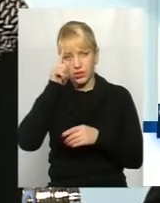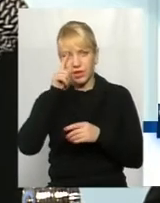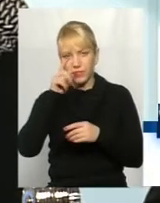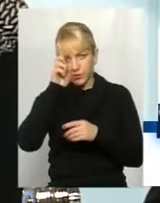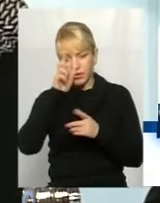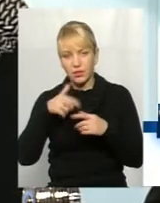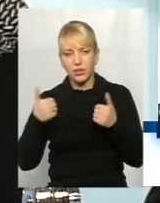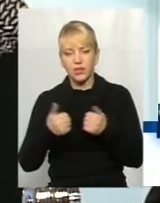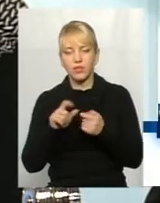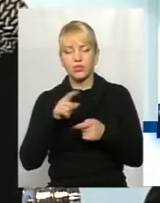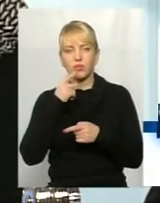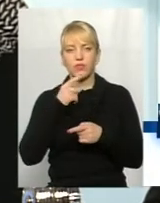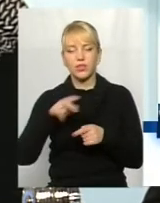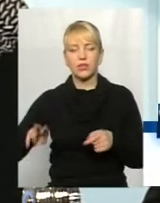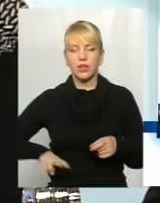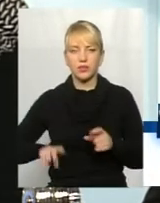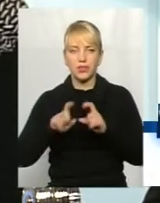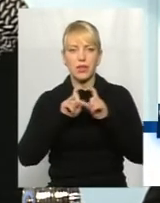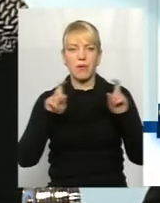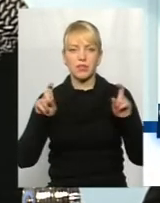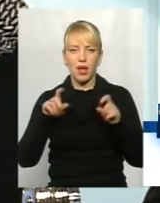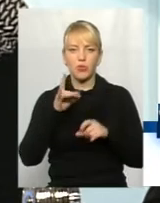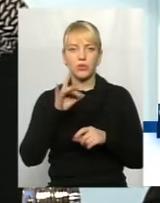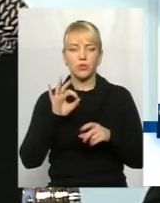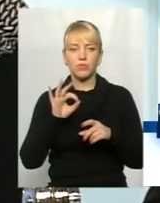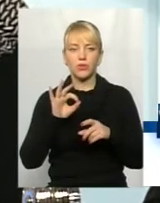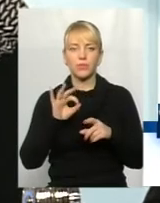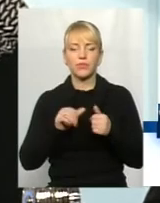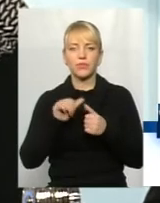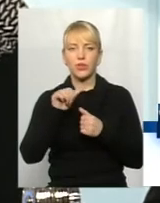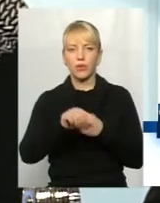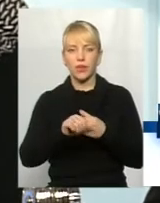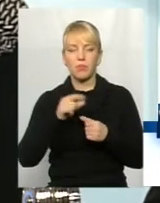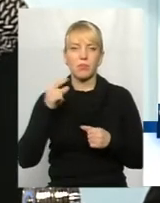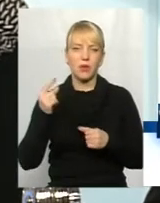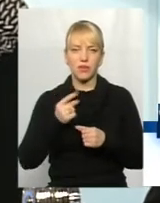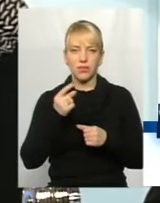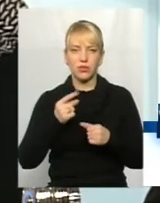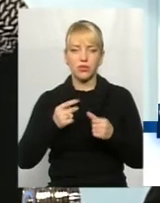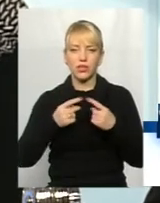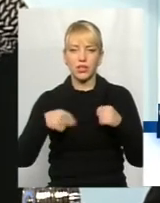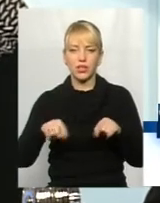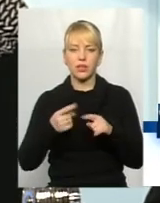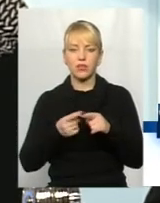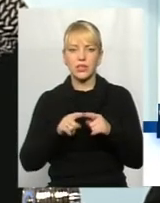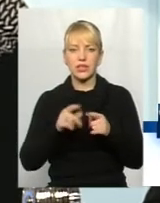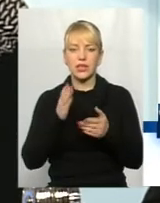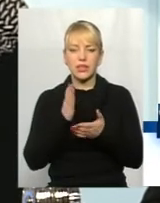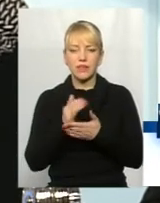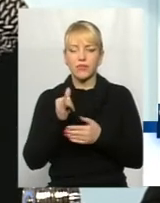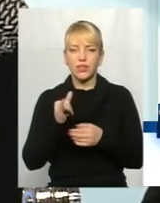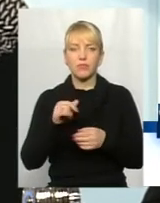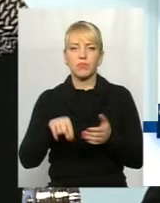департаменту обгдержадміністрації про відокремлення первинної венки, от зараз оце відбувається в місті.